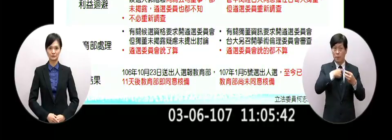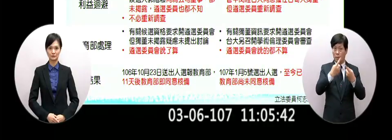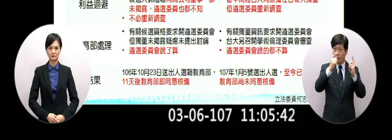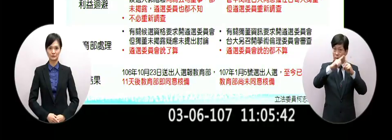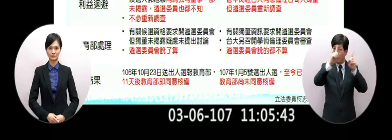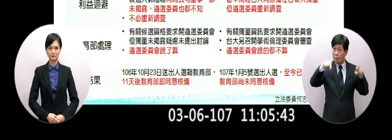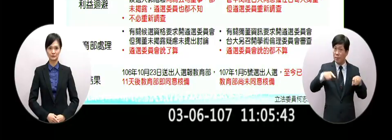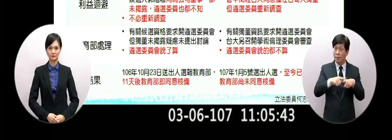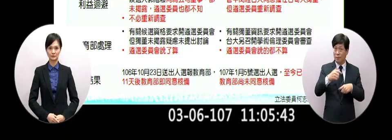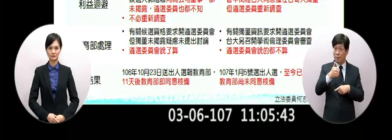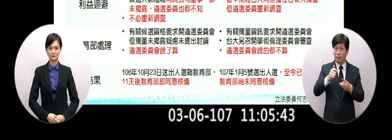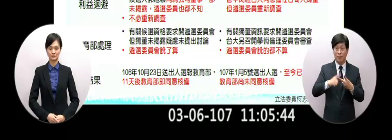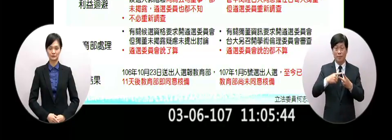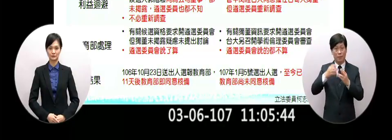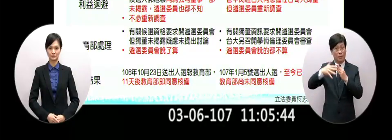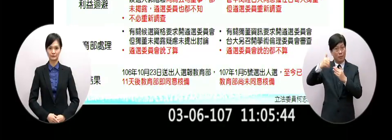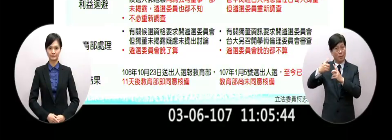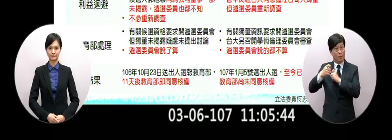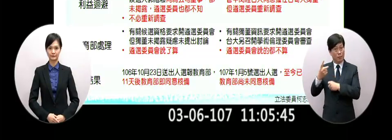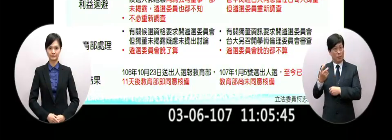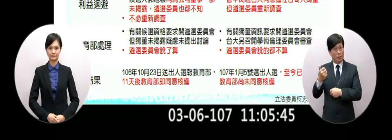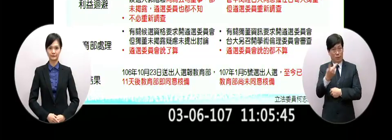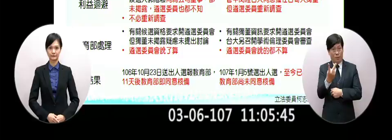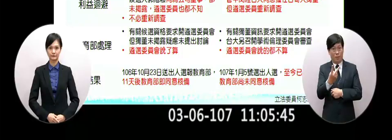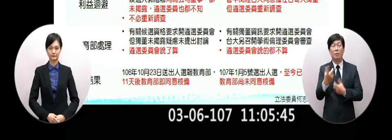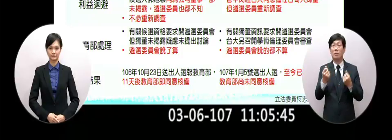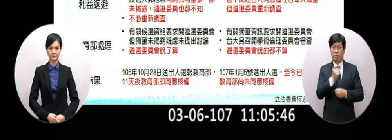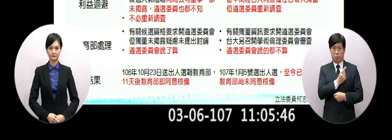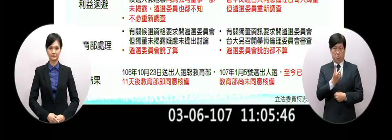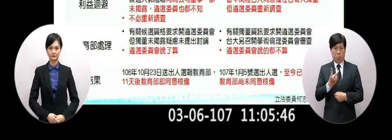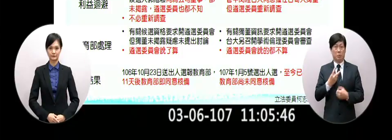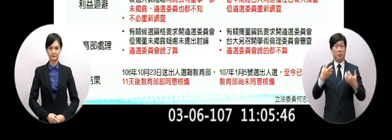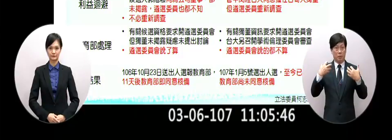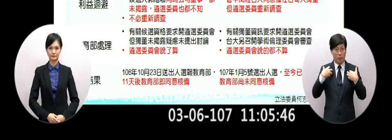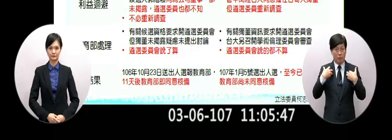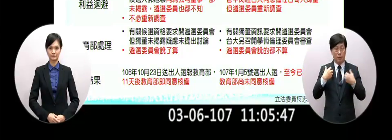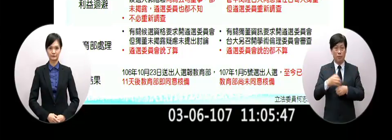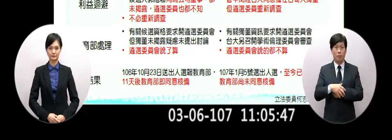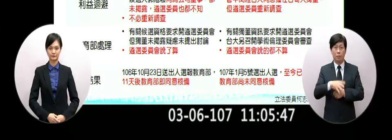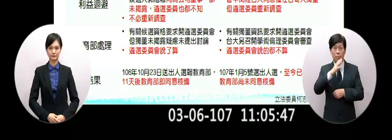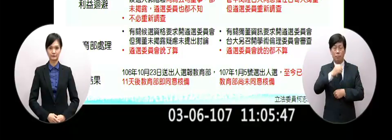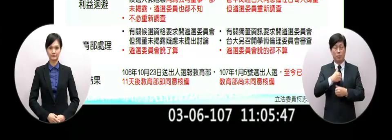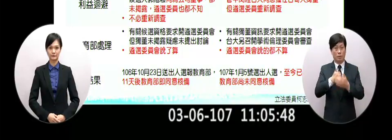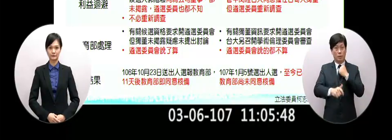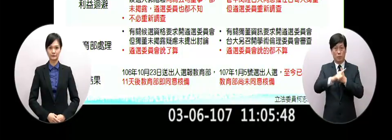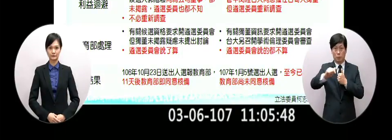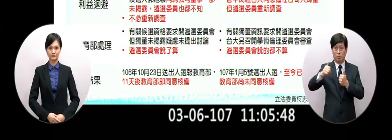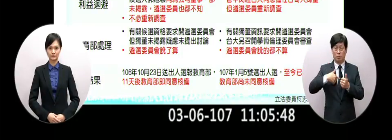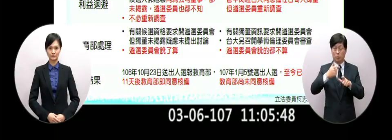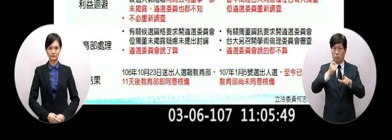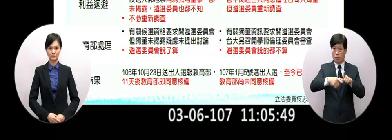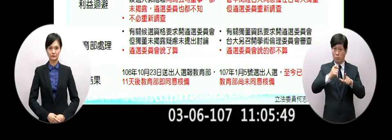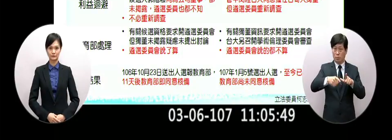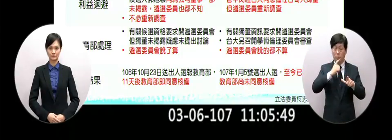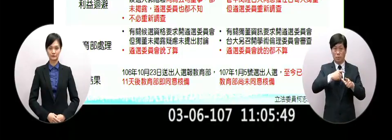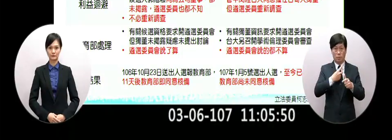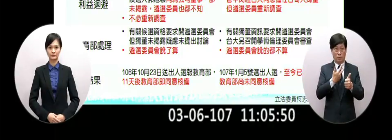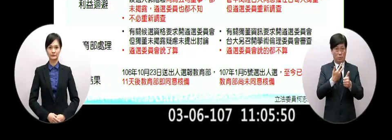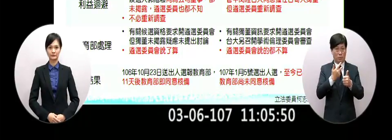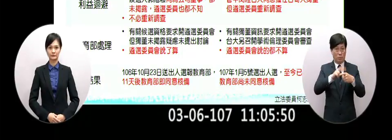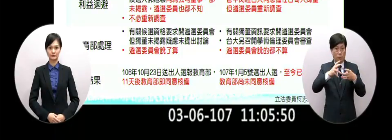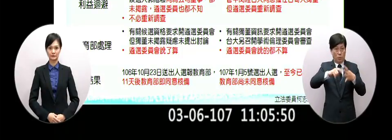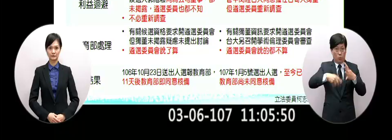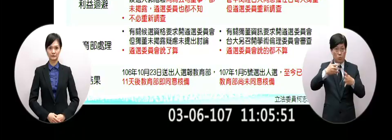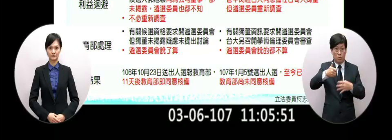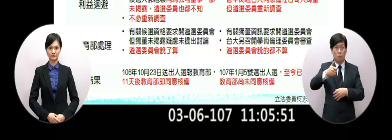张宏仁跟他们的校长郭旭松同样兼任新月生医公司的董事，都是董事，而且